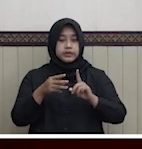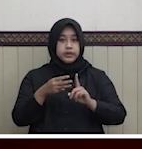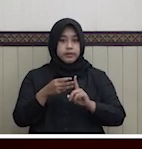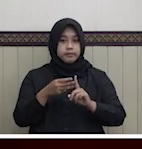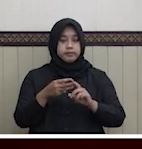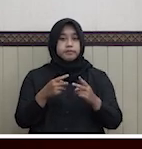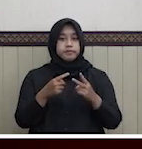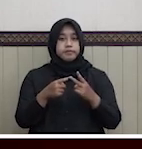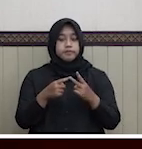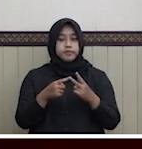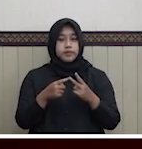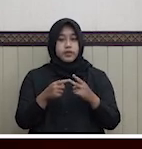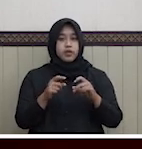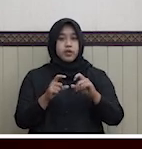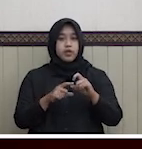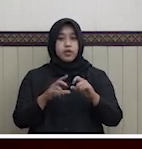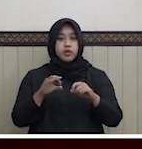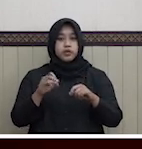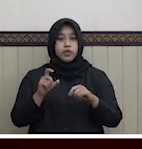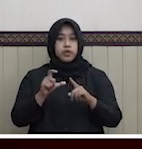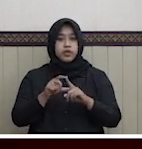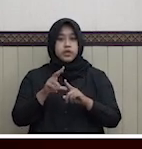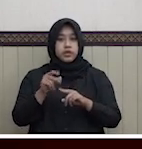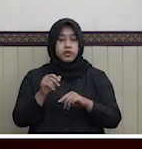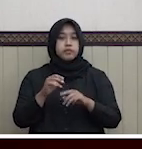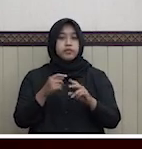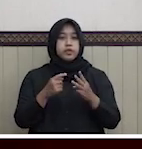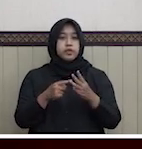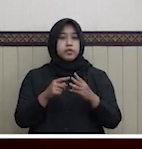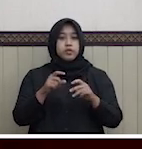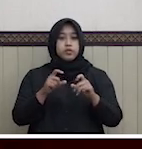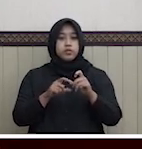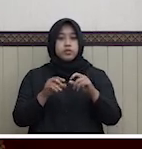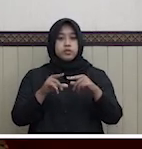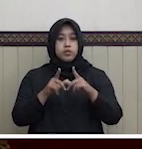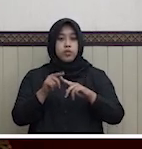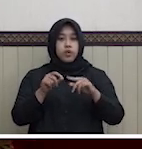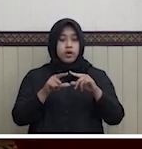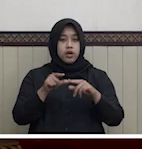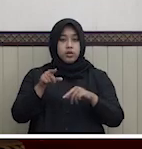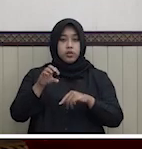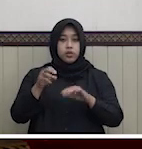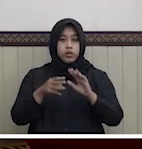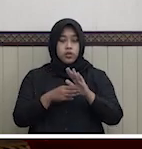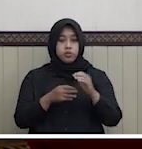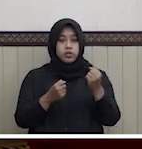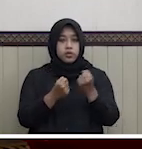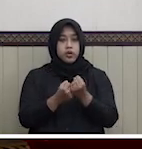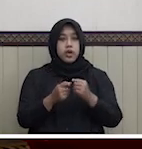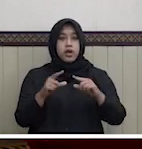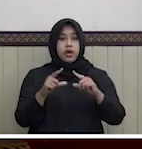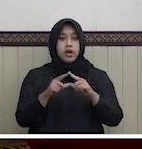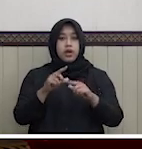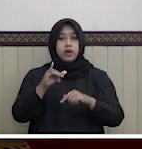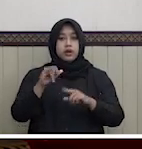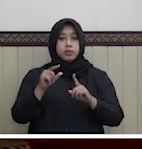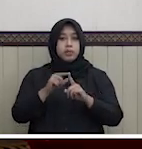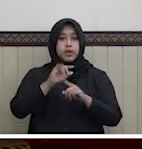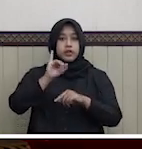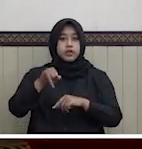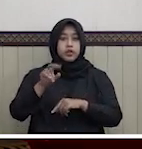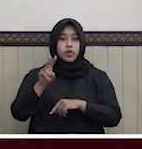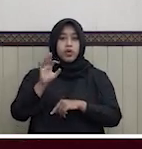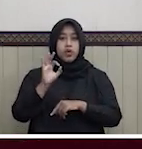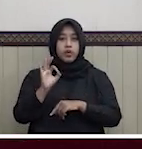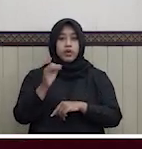Sigap kemudian Solider para dotcom dan diusung oleh IP gateway coba